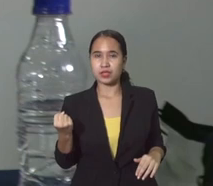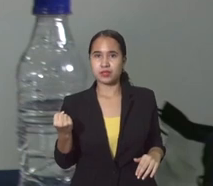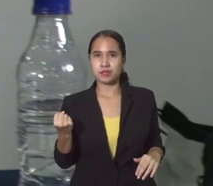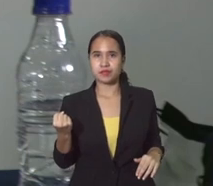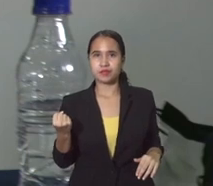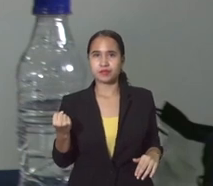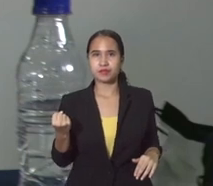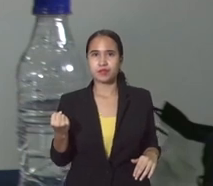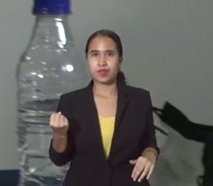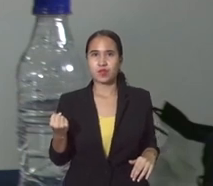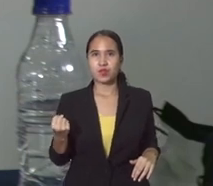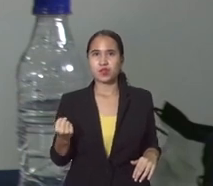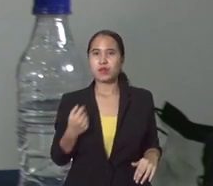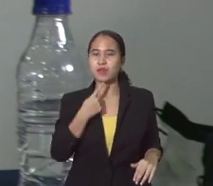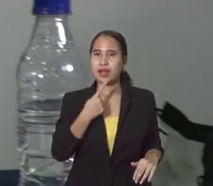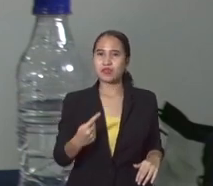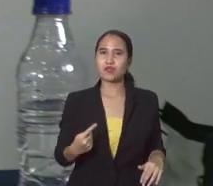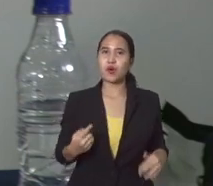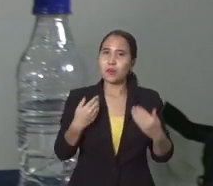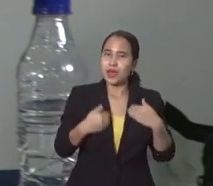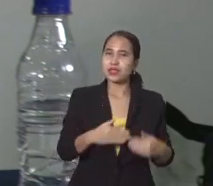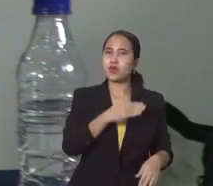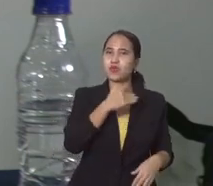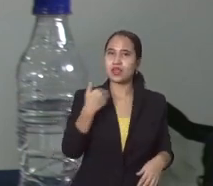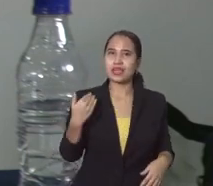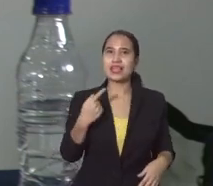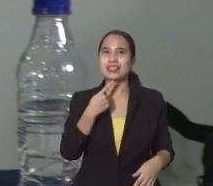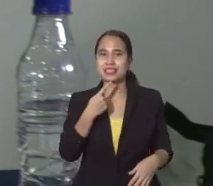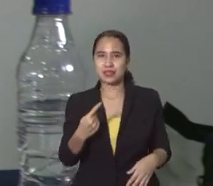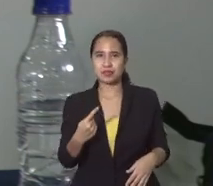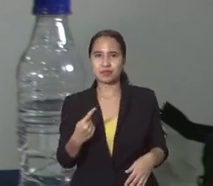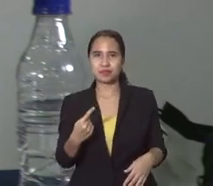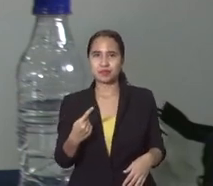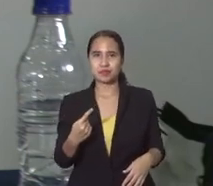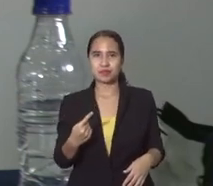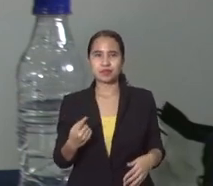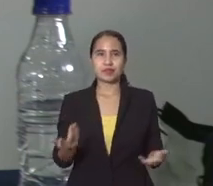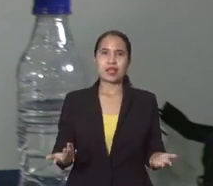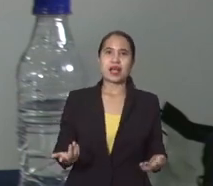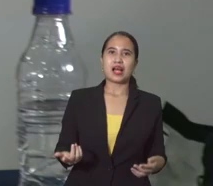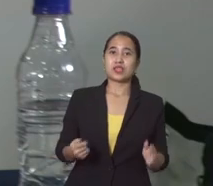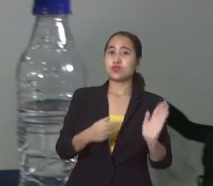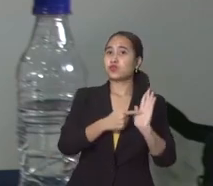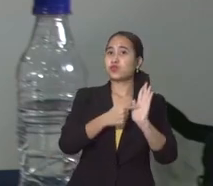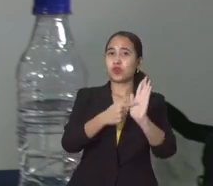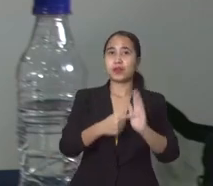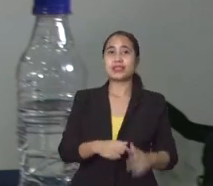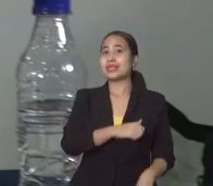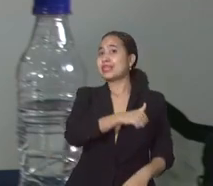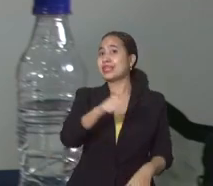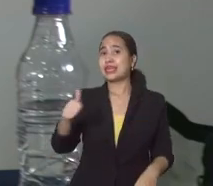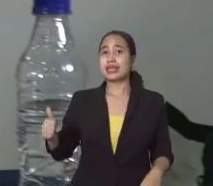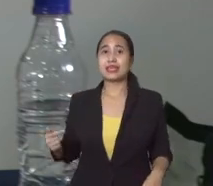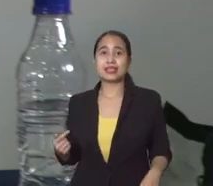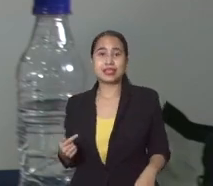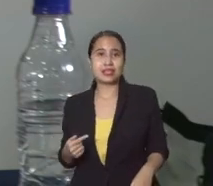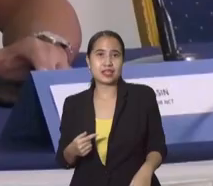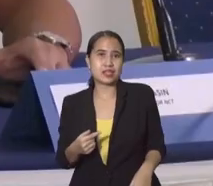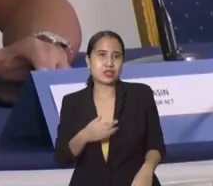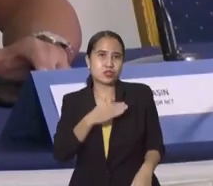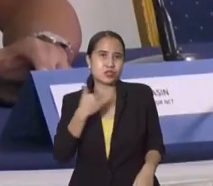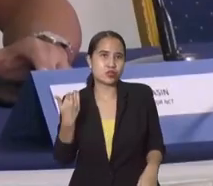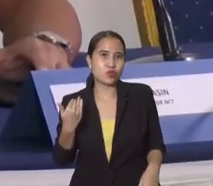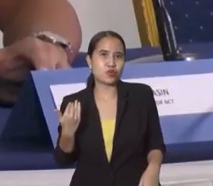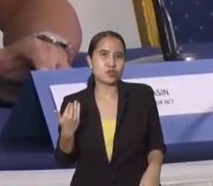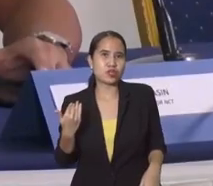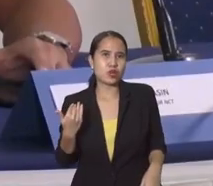over mensen die overleden zijn. Dus wij kunnen niet zeggen van, als iemand zegt van, ja, al die mensen die dood zijn gegaan, die zijn gevaccineerd en dat komt door het